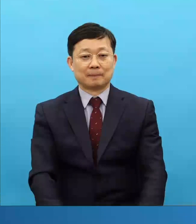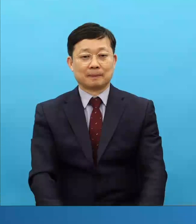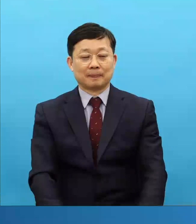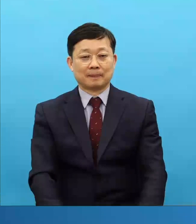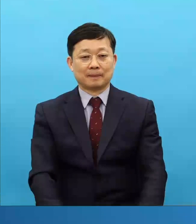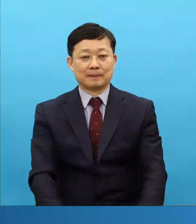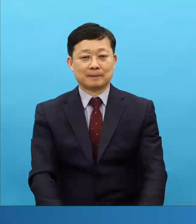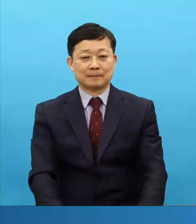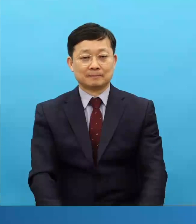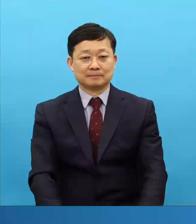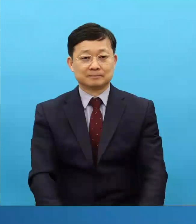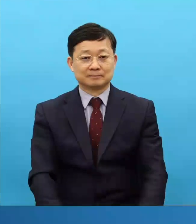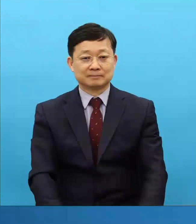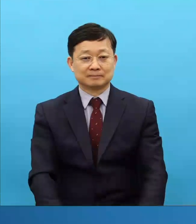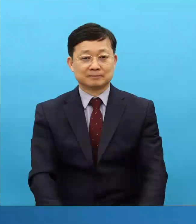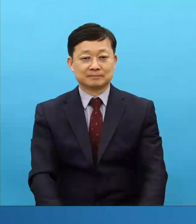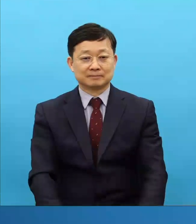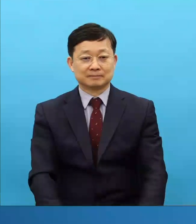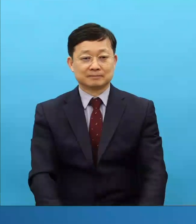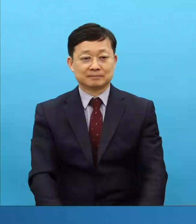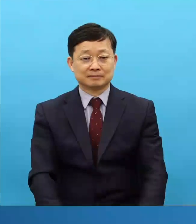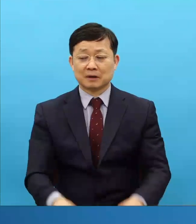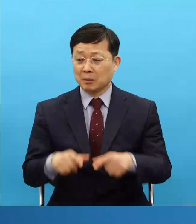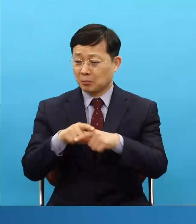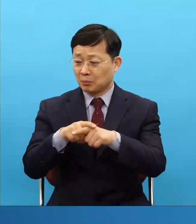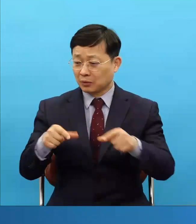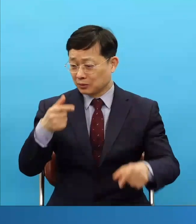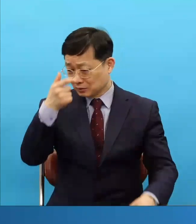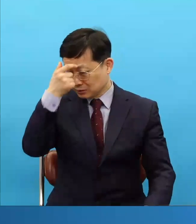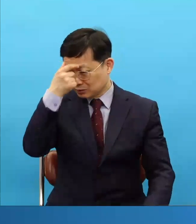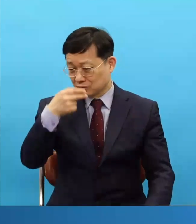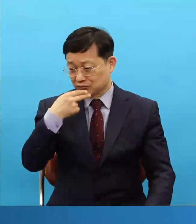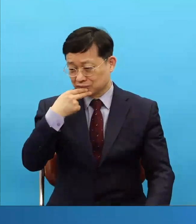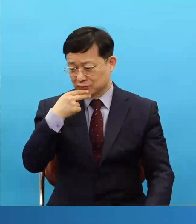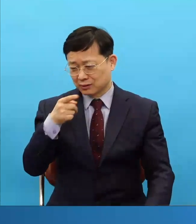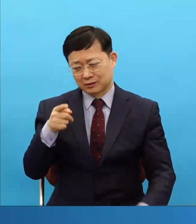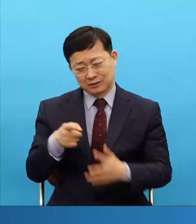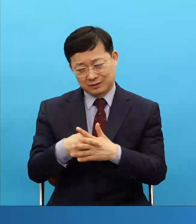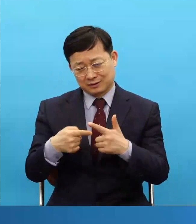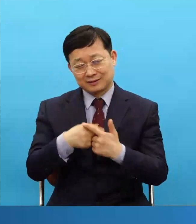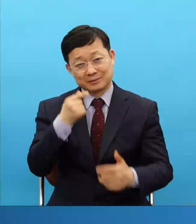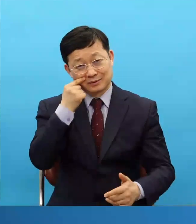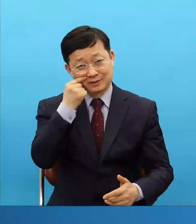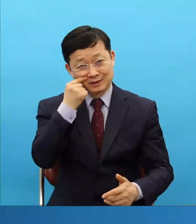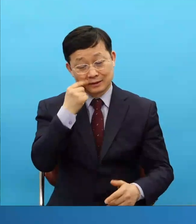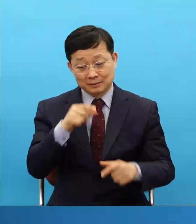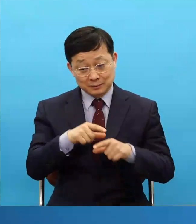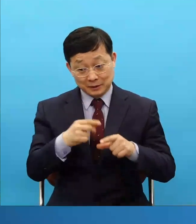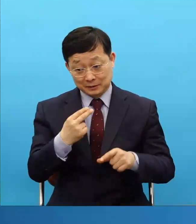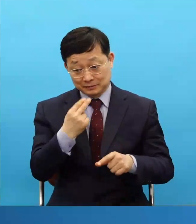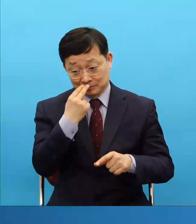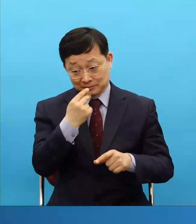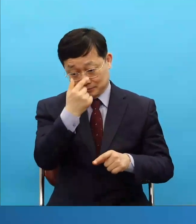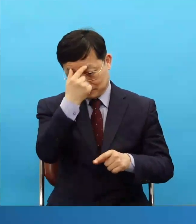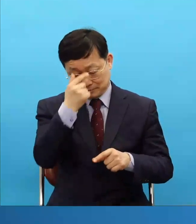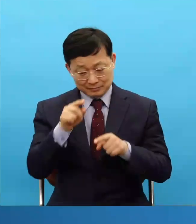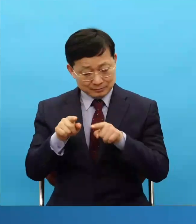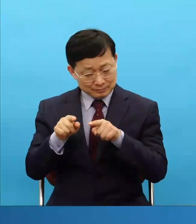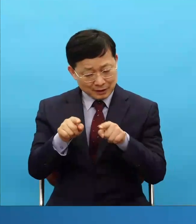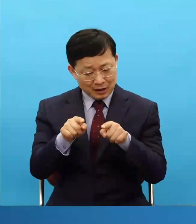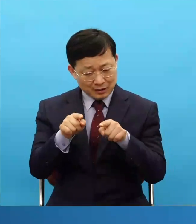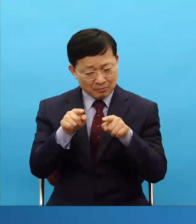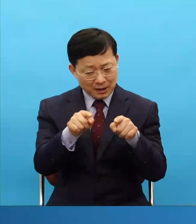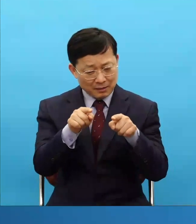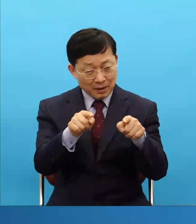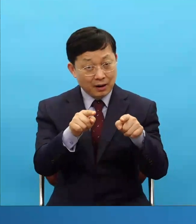안 하는 사람들 알아듣지도 못해. 가만히 있어도 와요. The average people who don't even pray, they don't understand. You just sit still and all this comes. 가만히 있어도 여러분 산업은